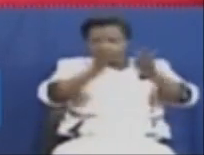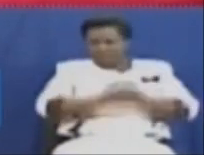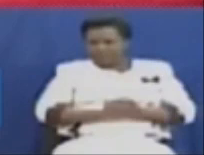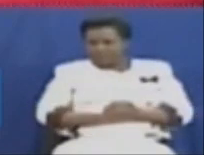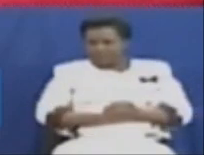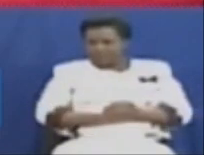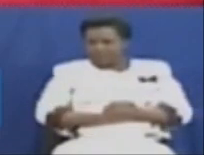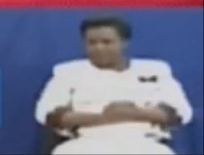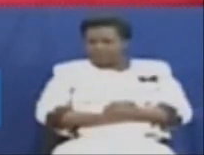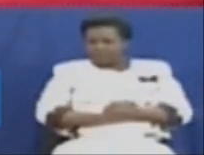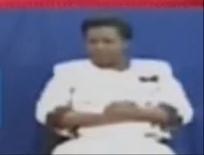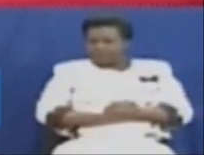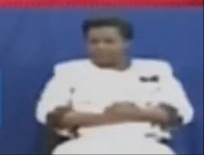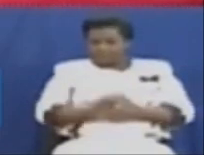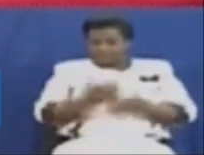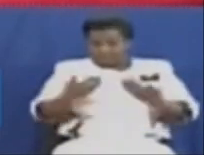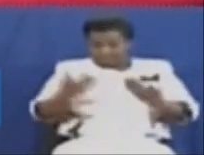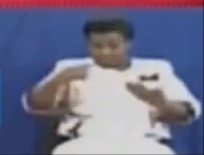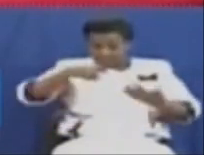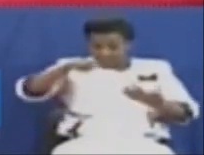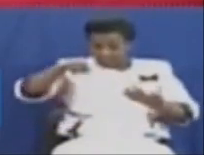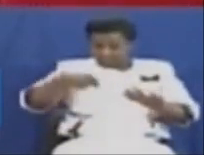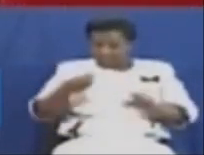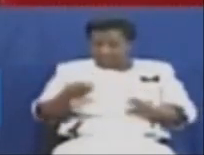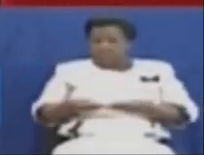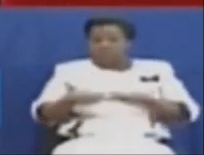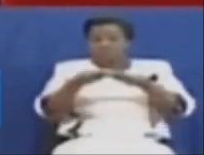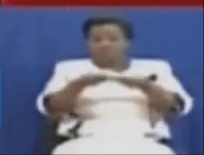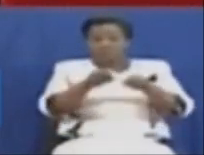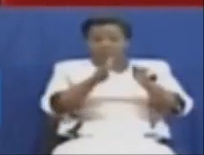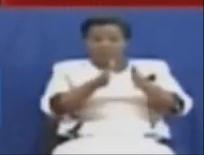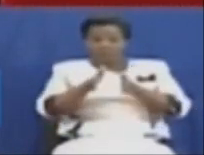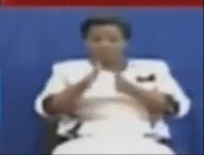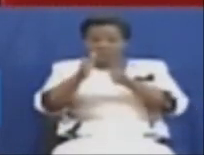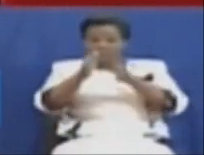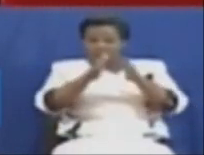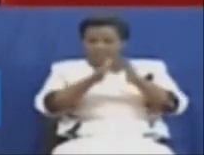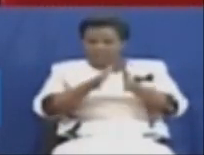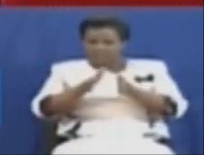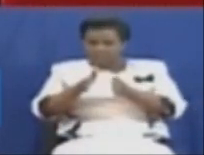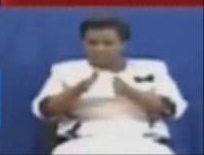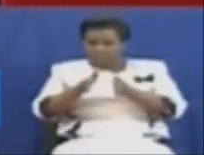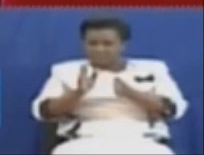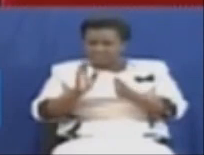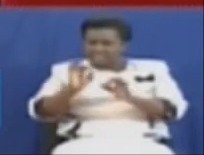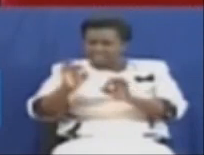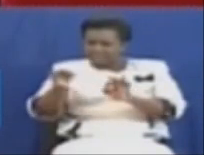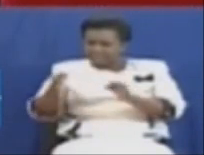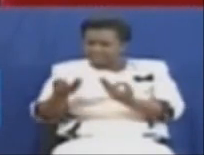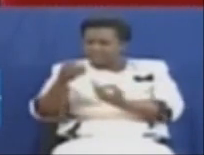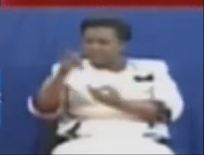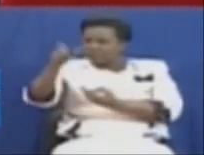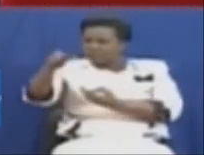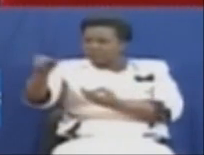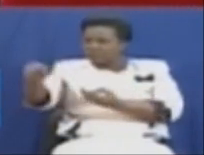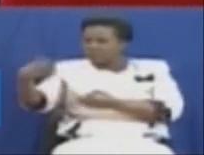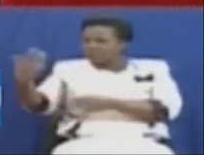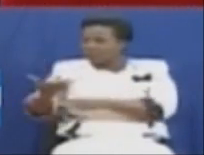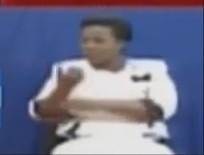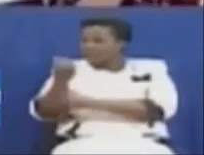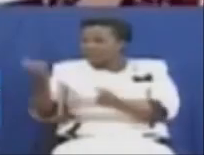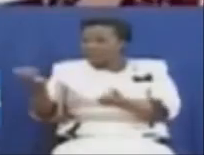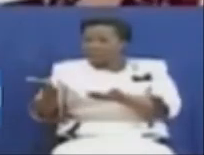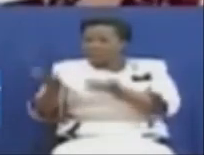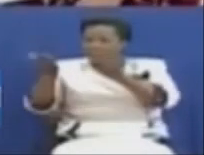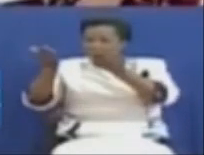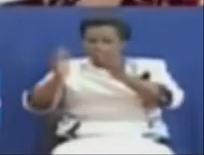tunapoweka utaratibu wa namna kuwafikia wananchi na kupata maendeleo, jambo hili sio la chama kimoja, ni